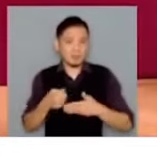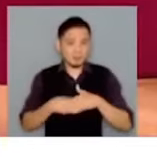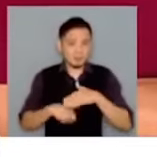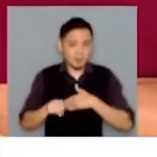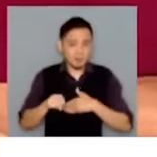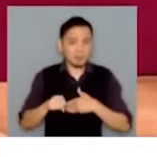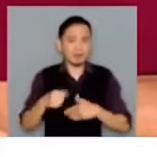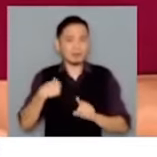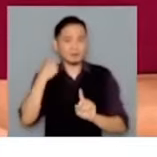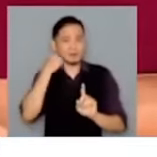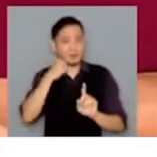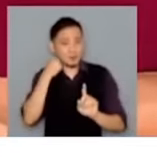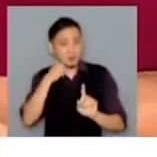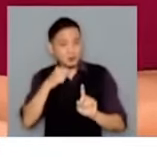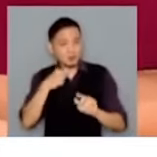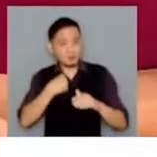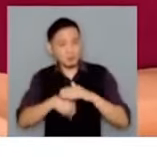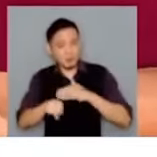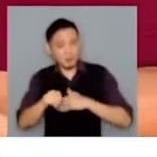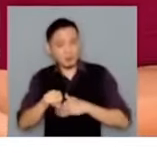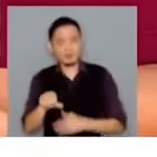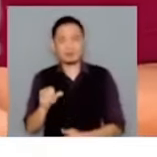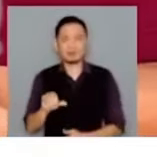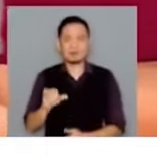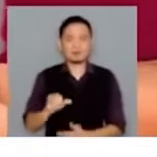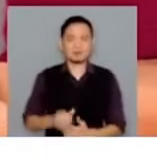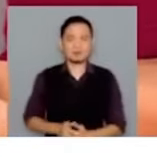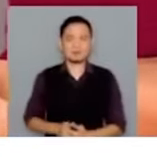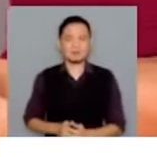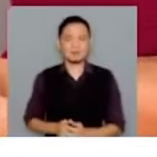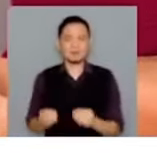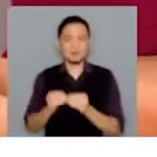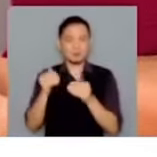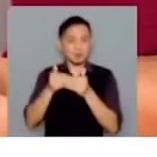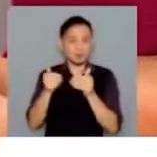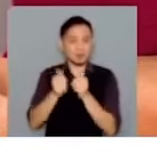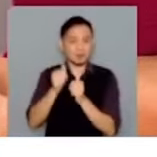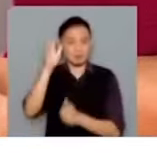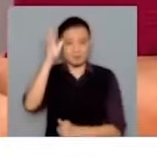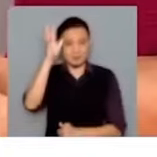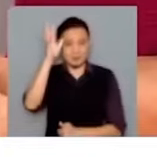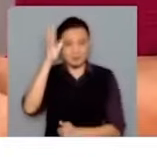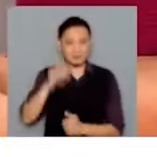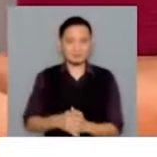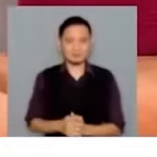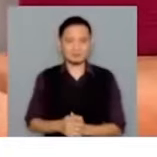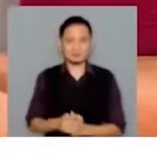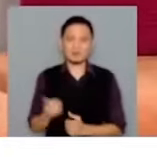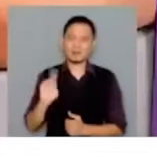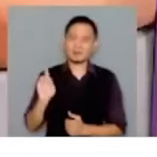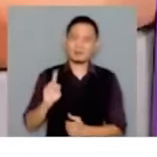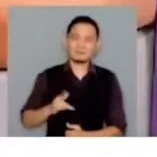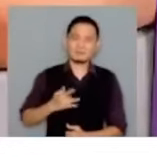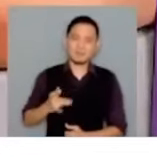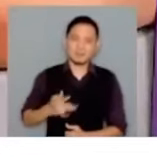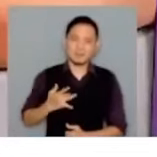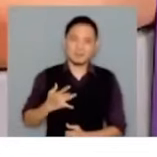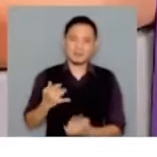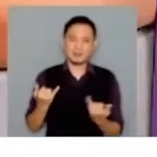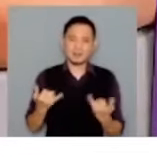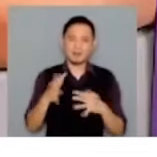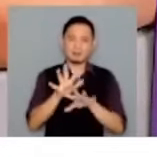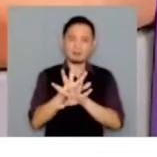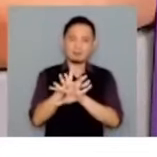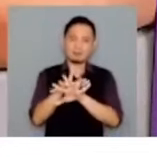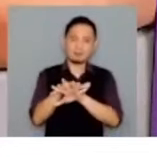Yes. Nako, malapit lalo sa mga tatay. Nako, Mark, ano naman ang pakiramdam na may kahawak kamay ka na sa paghawak na